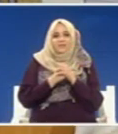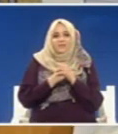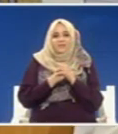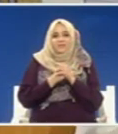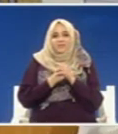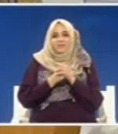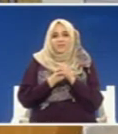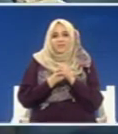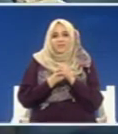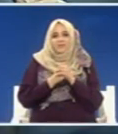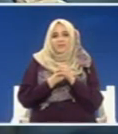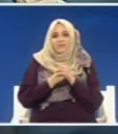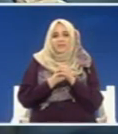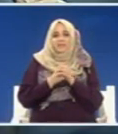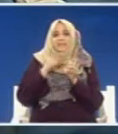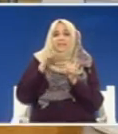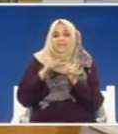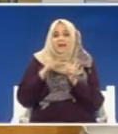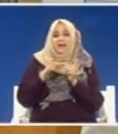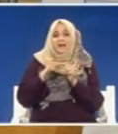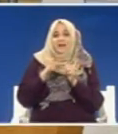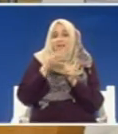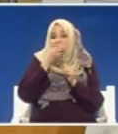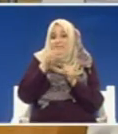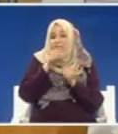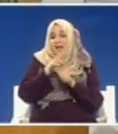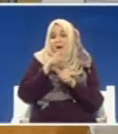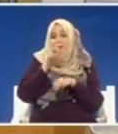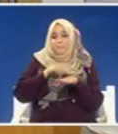فإذن هنا هذا الشاب الذي بلغت عنه